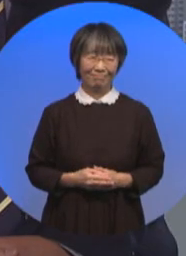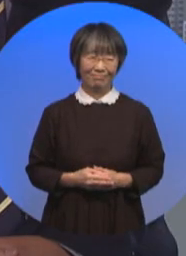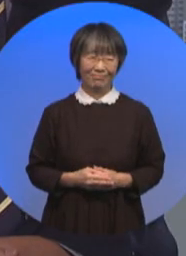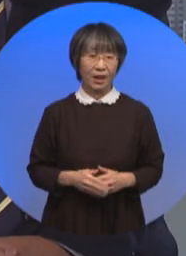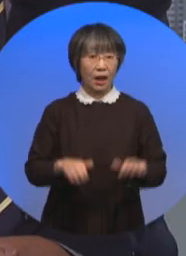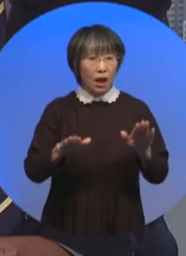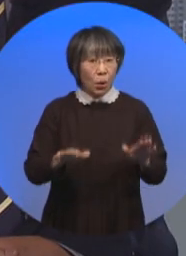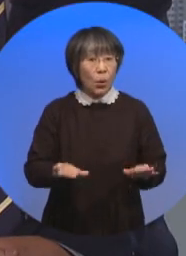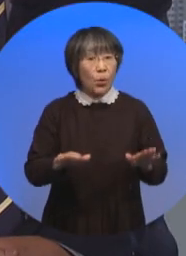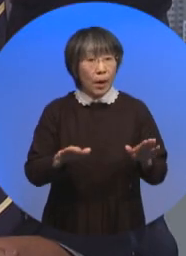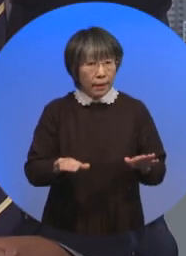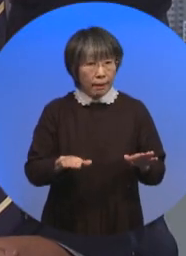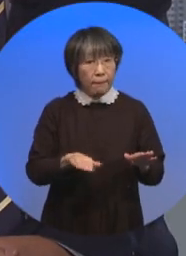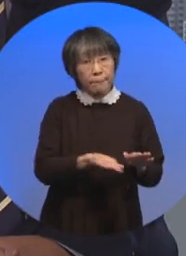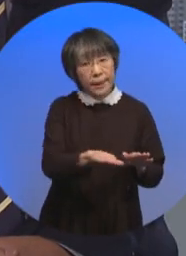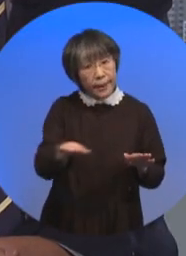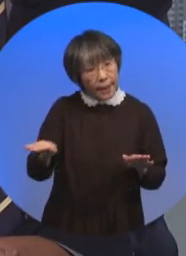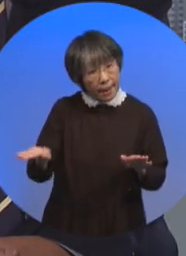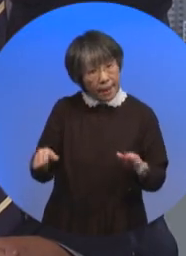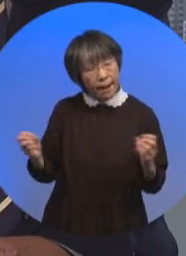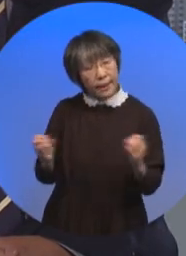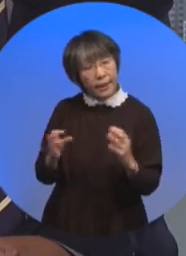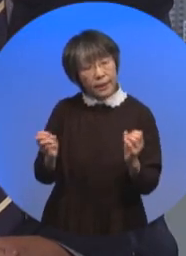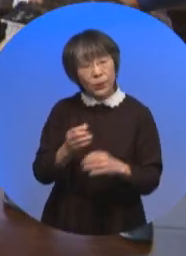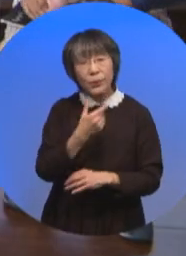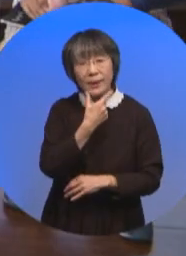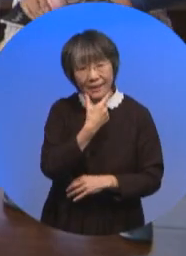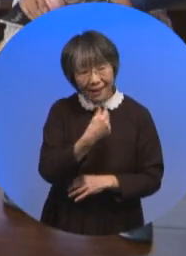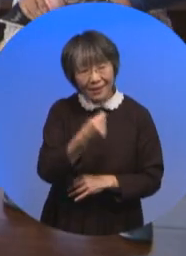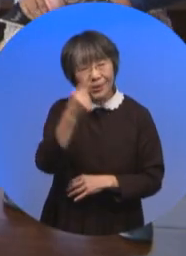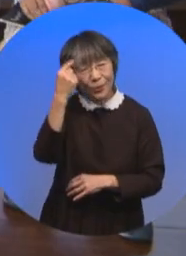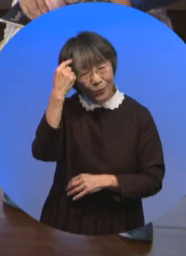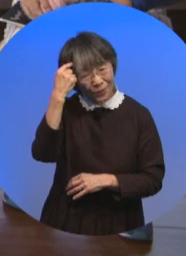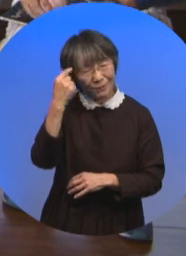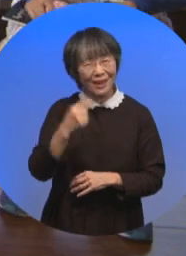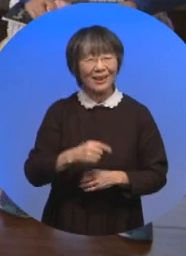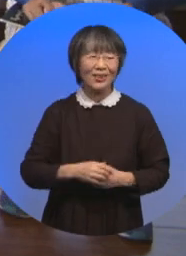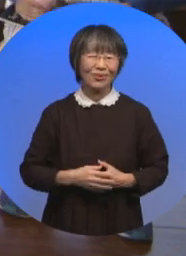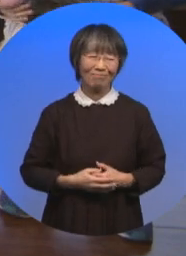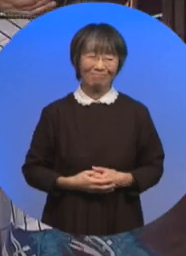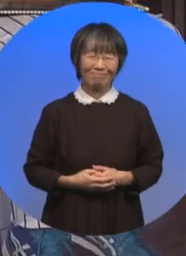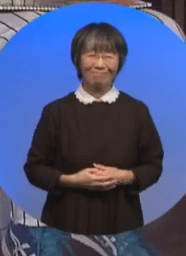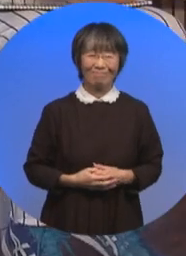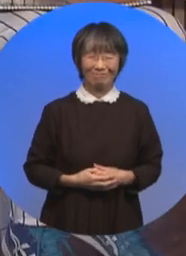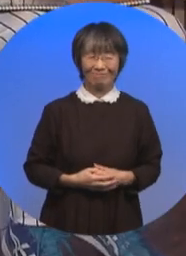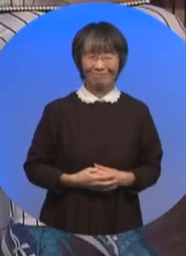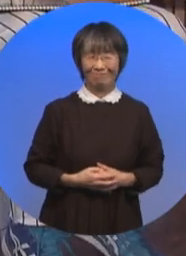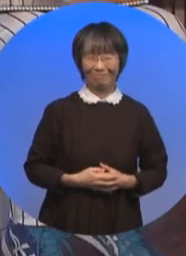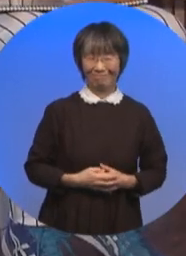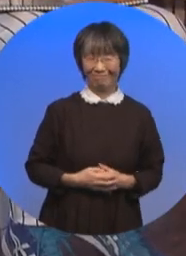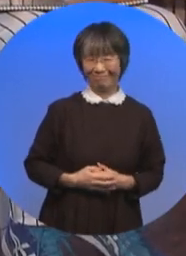さあ、今日はですね、このメンバーで吹田愛を語っていきたいと思いますので、よろしくお願いします